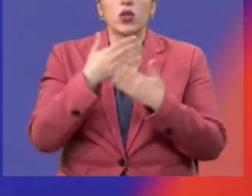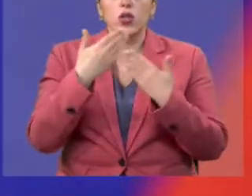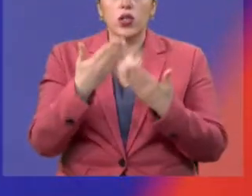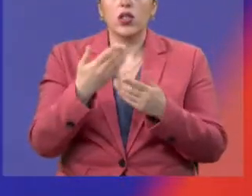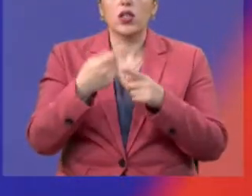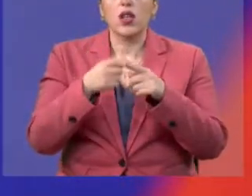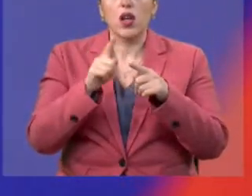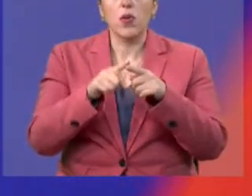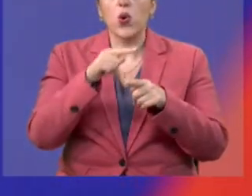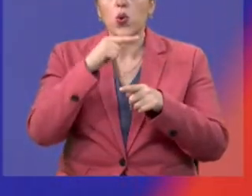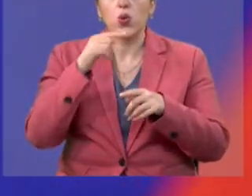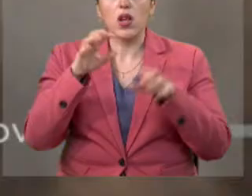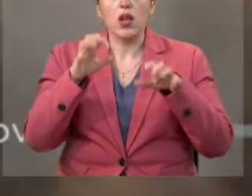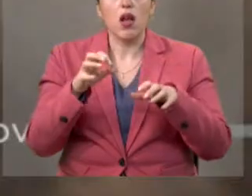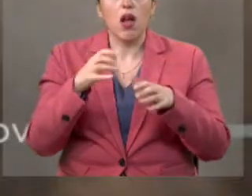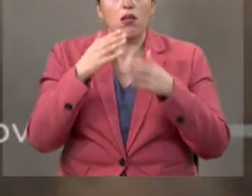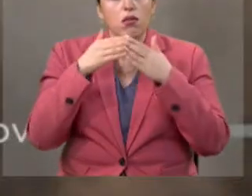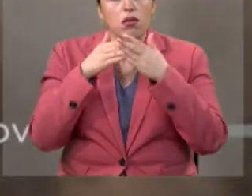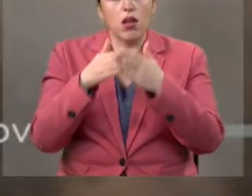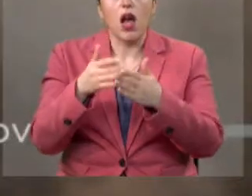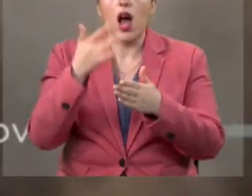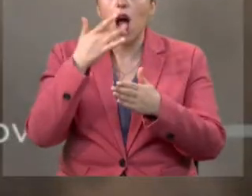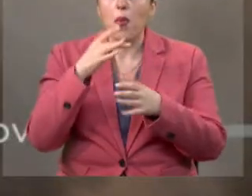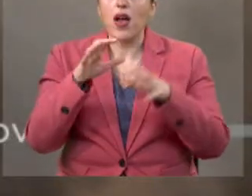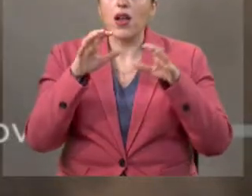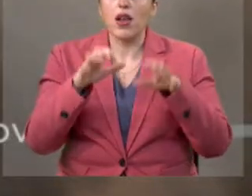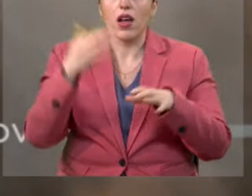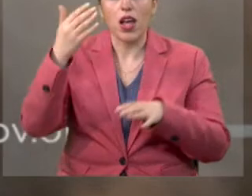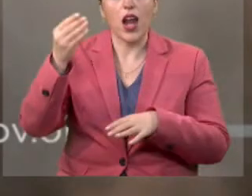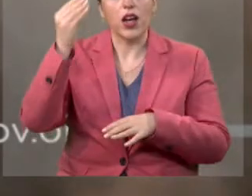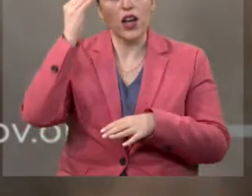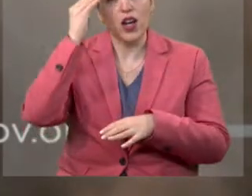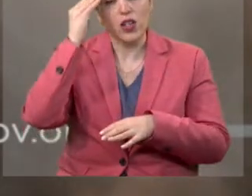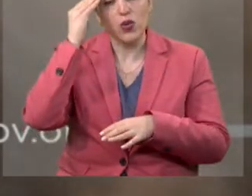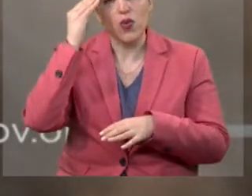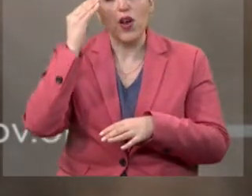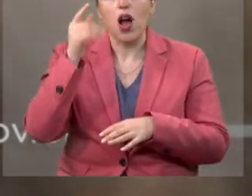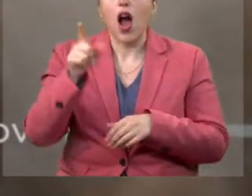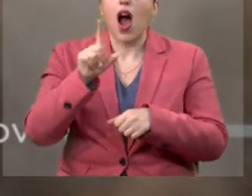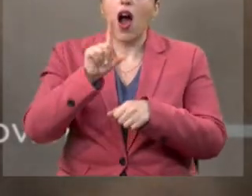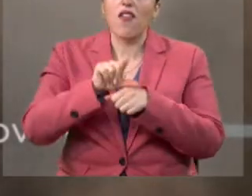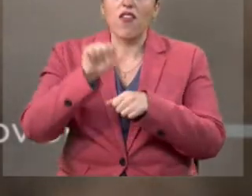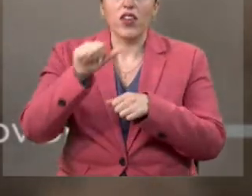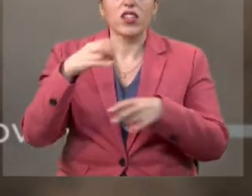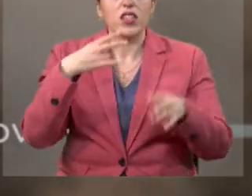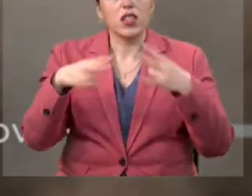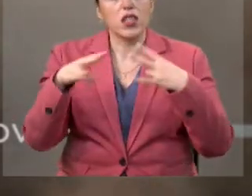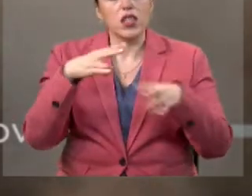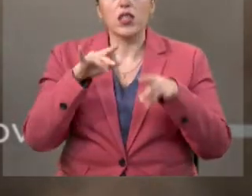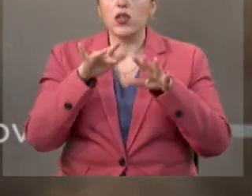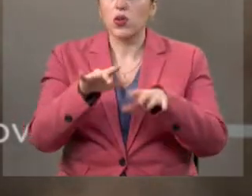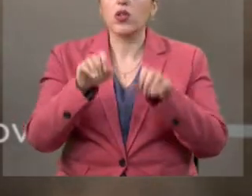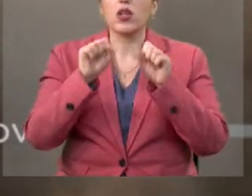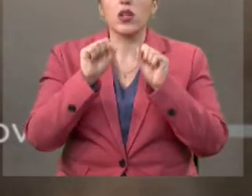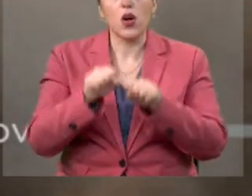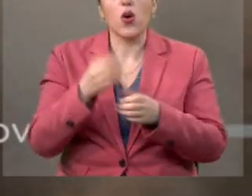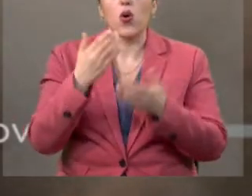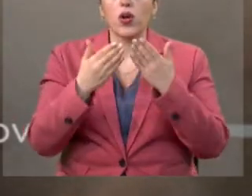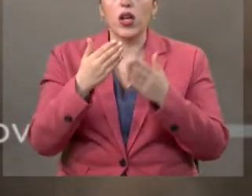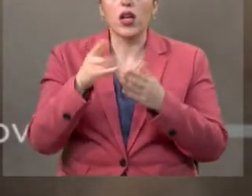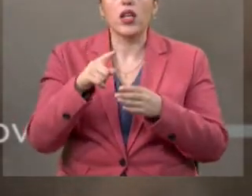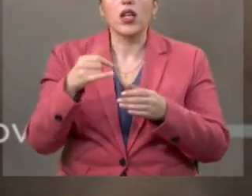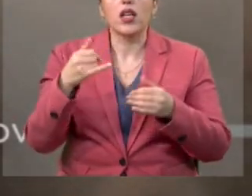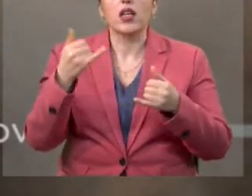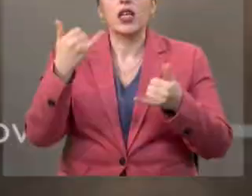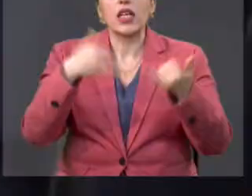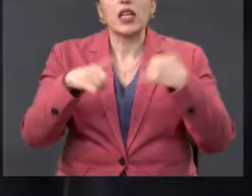վիճակում հայտնված Ռուսաստանի նախագահ ԱՄՆ նախագահի կարծիքով կարող է դիմել ավելի ագրեսիվ մարտավարության, կարող է օրինակ